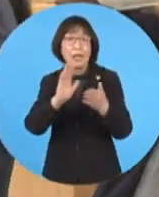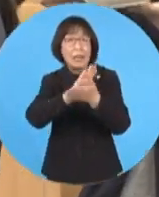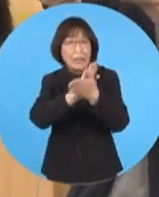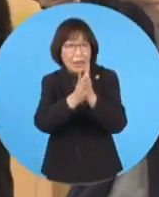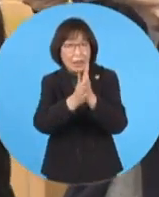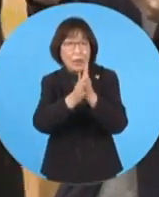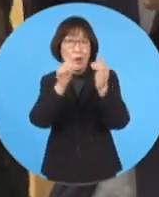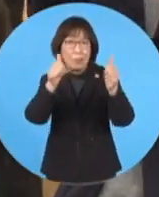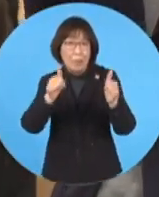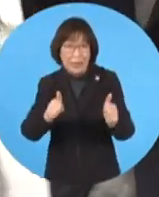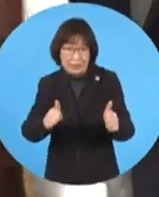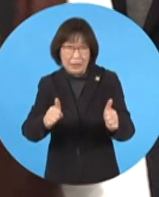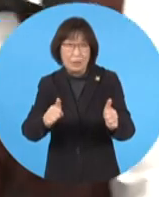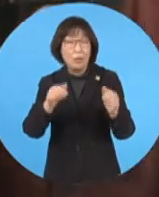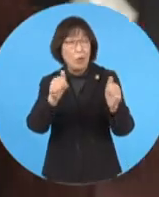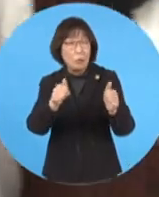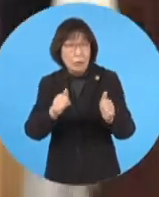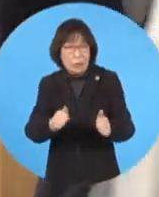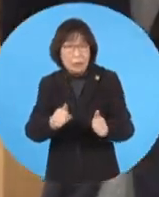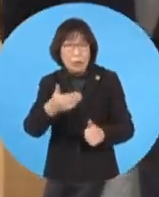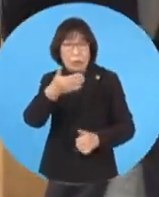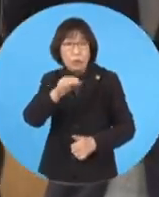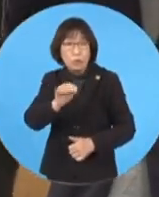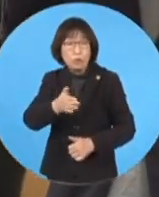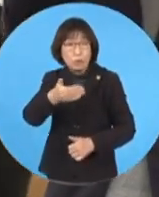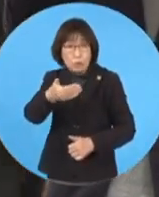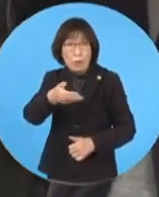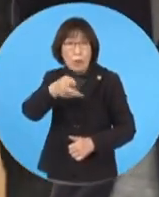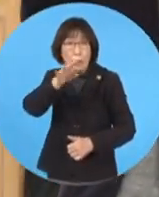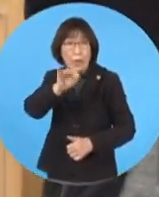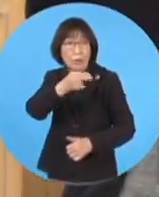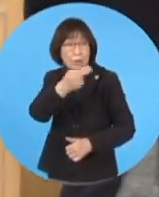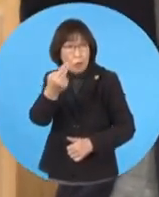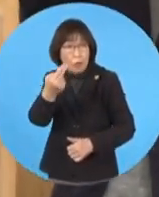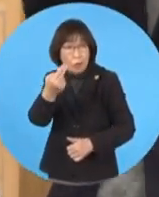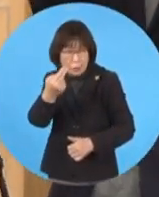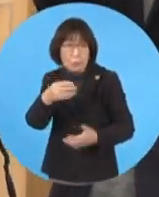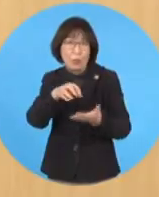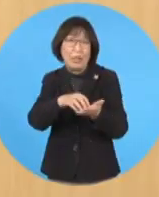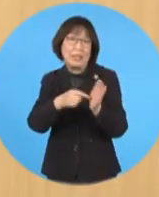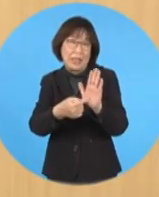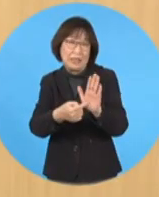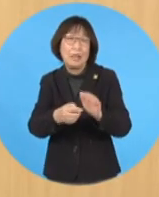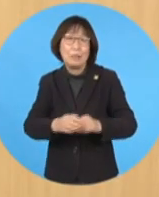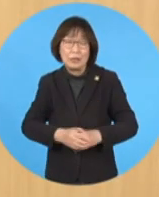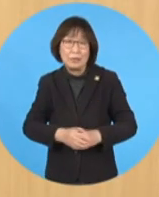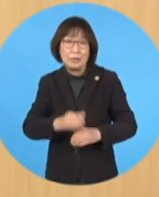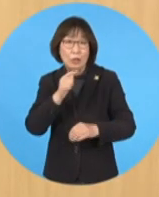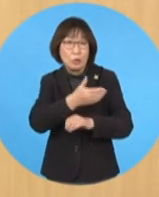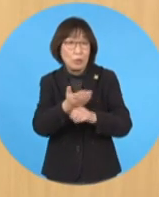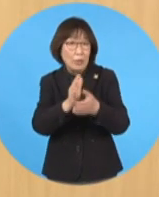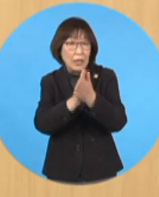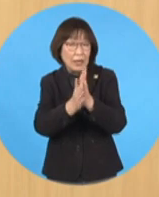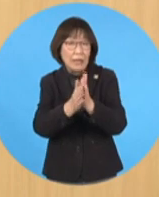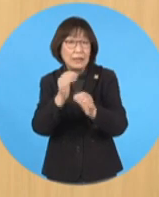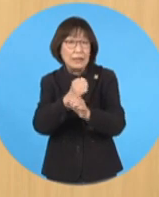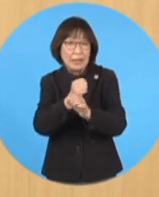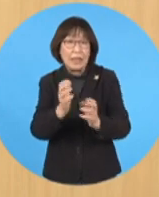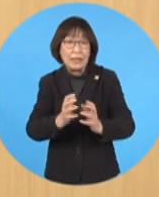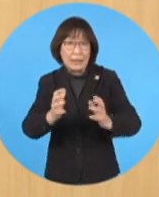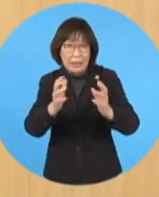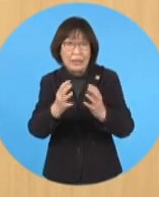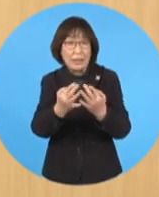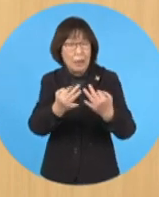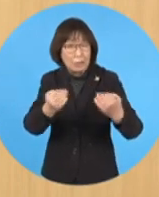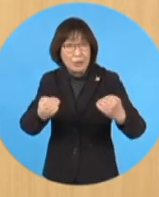や大手レシピ検索サイトクックパッドに掲載されます。 徳島県産野菜たっぷりレシピ